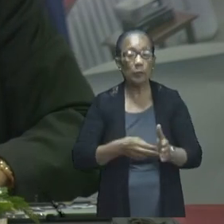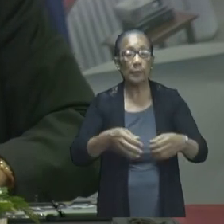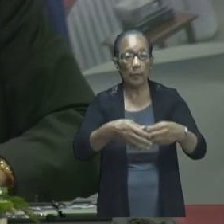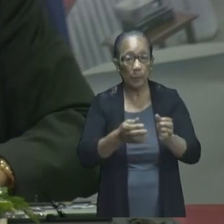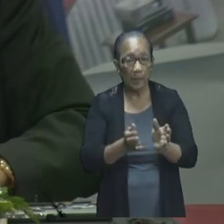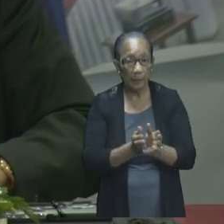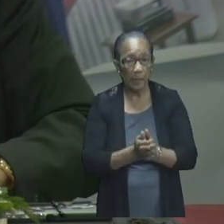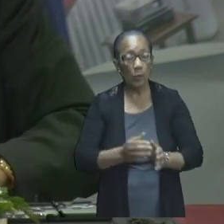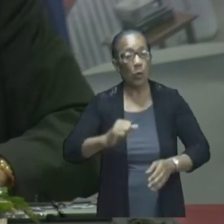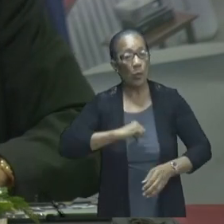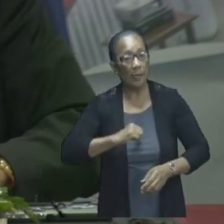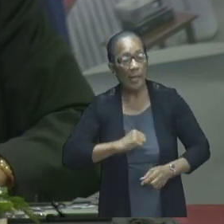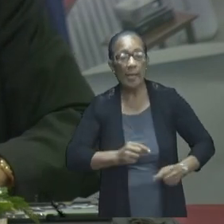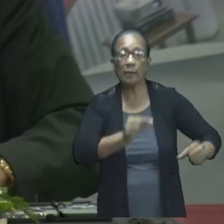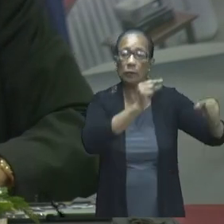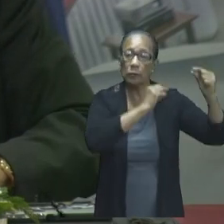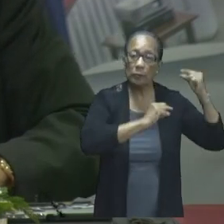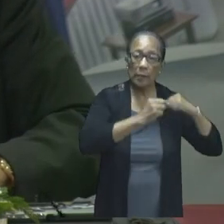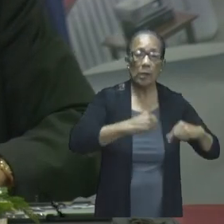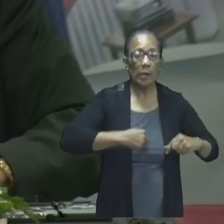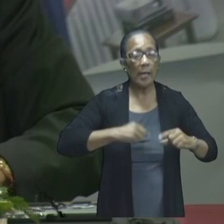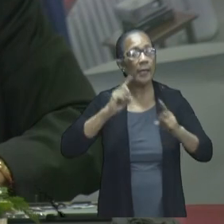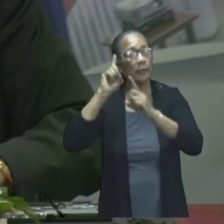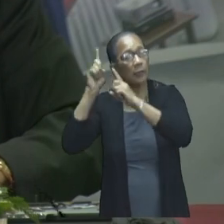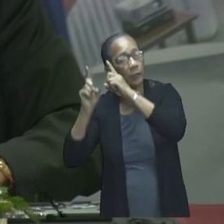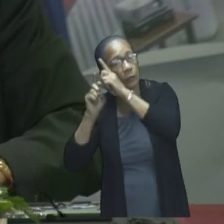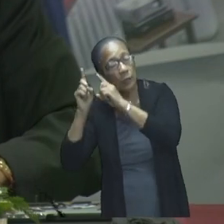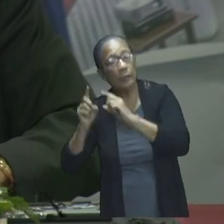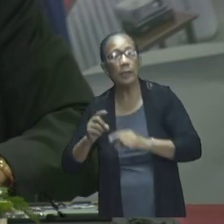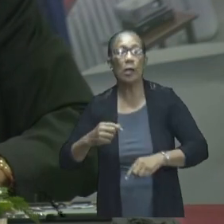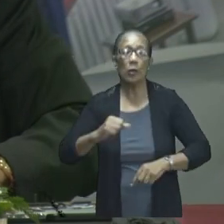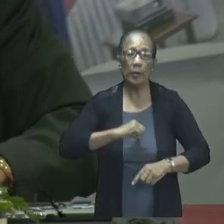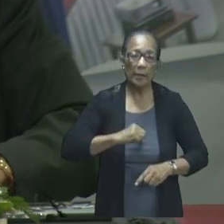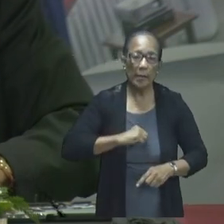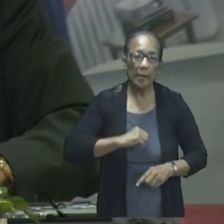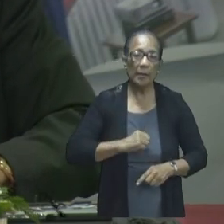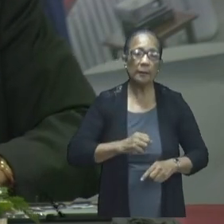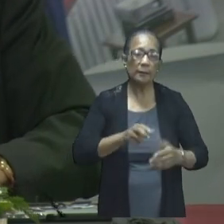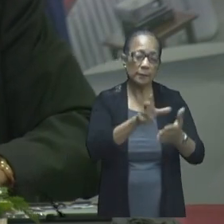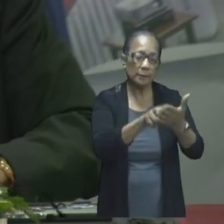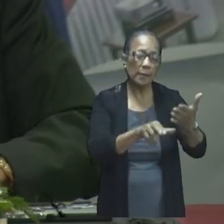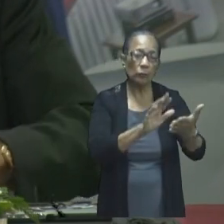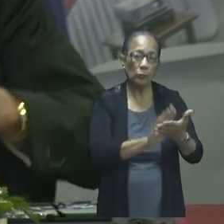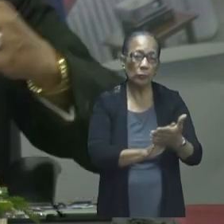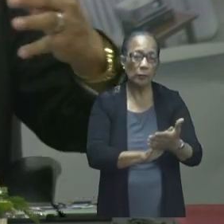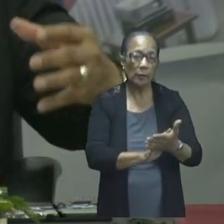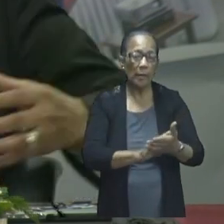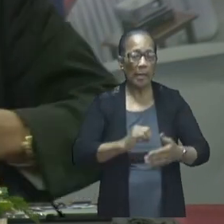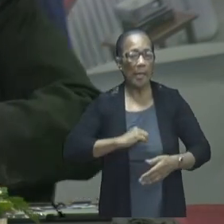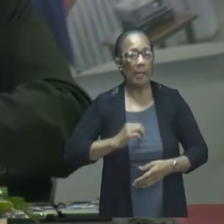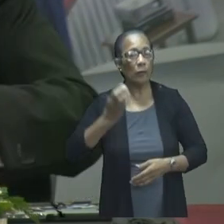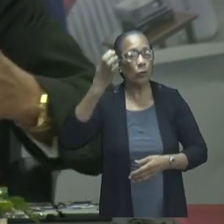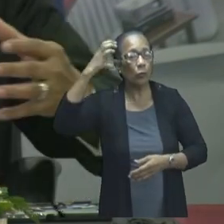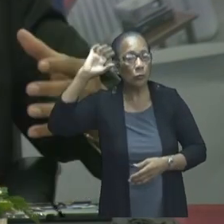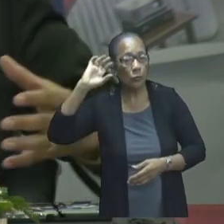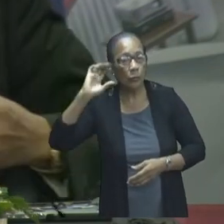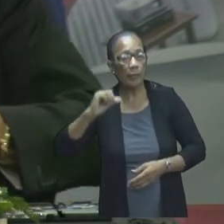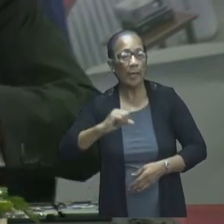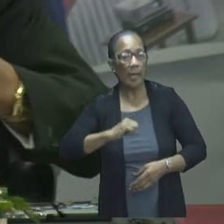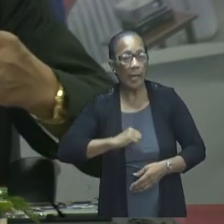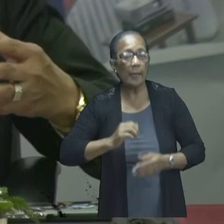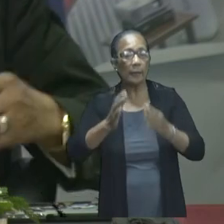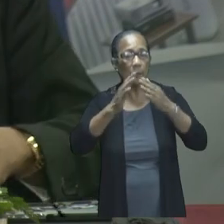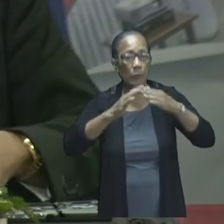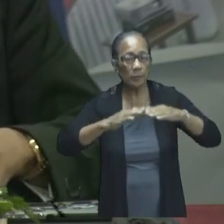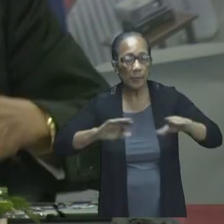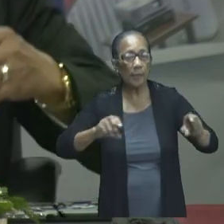hun eigen historie hebben hun eigen ideologie hebben hun eigen statuten hebben een eigen cultuur hebben hun eigen ja democratiseringsproces